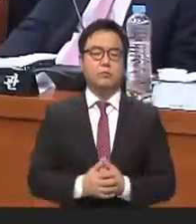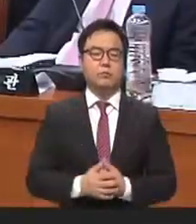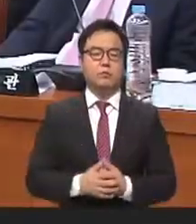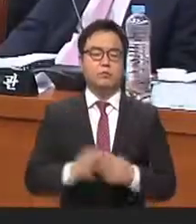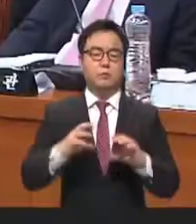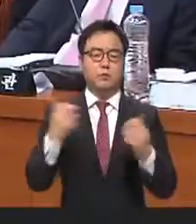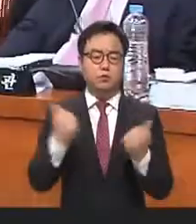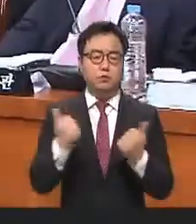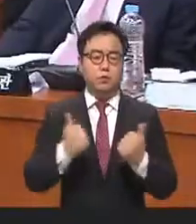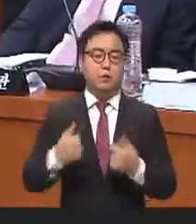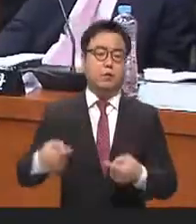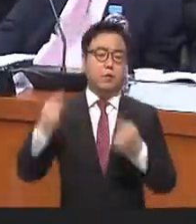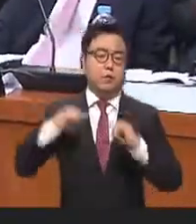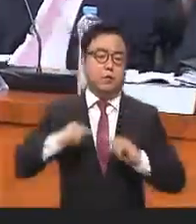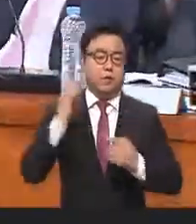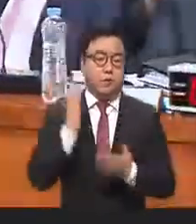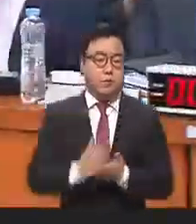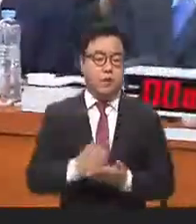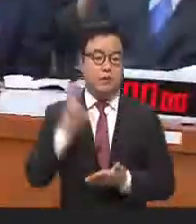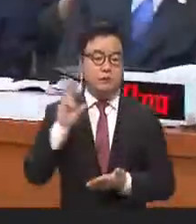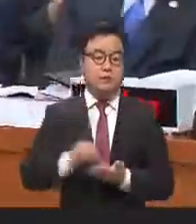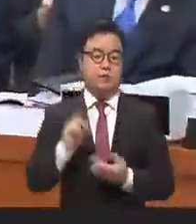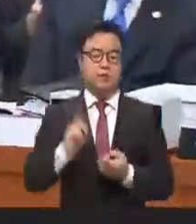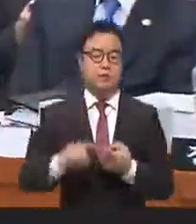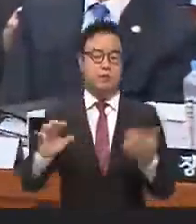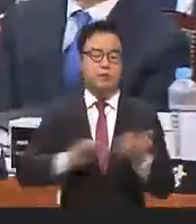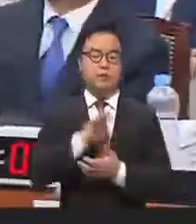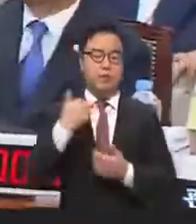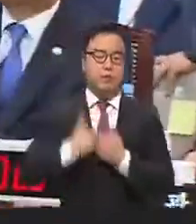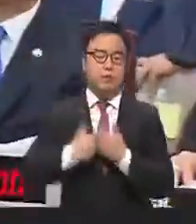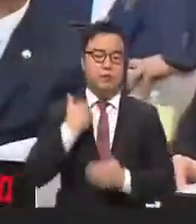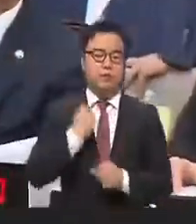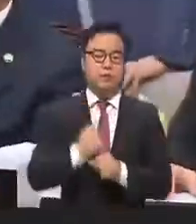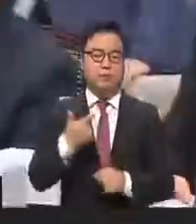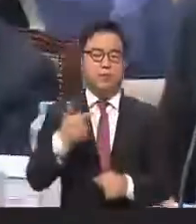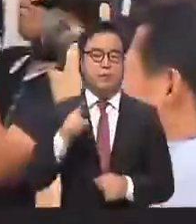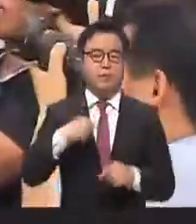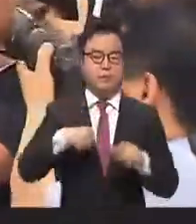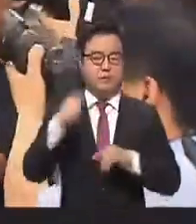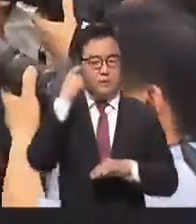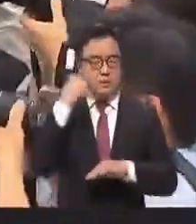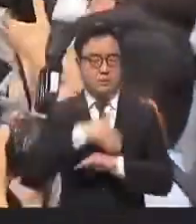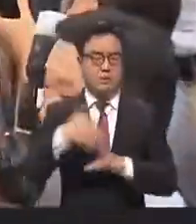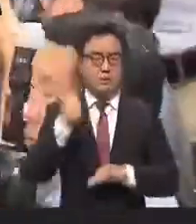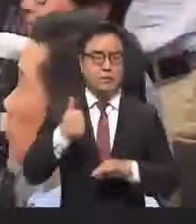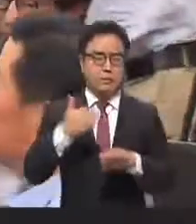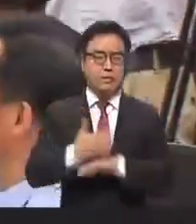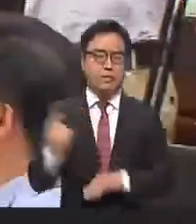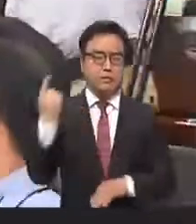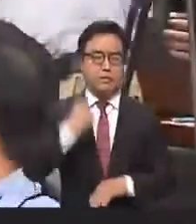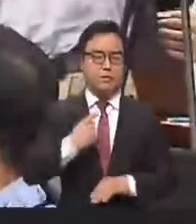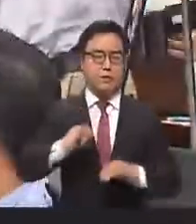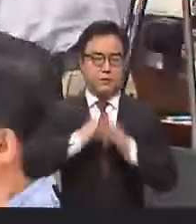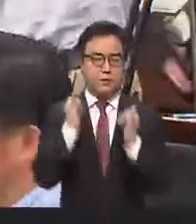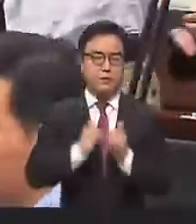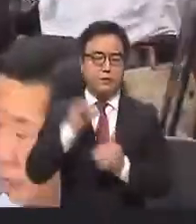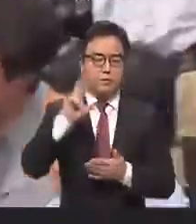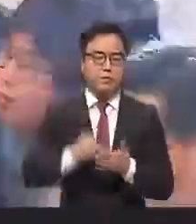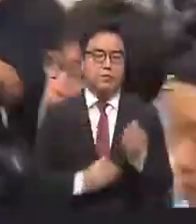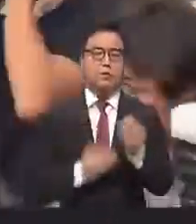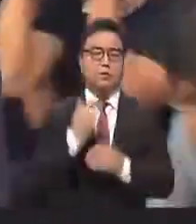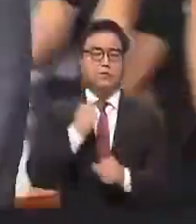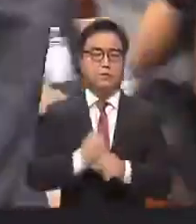국회 출석 문제를 놓고 파행을 빚게 만들었던 나 정책 기획과는 뒤늦게 출석해 사회적 무리를 일으킨 것에 대해 국민에게